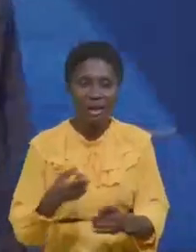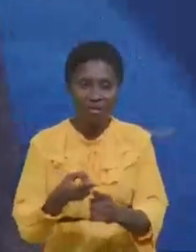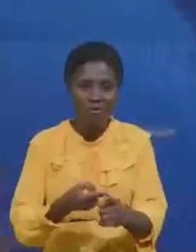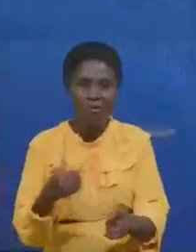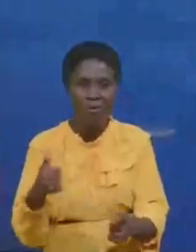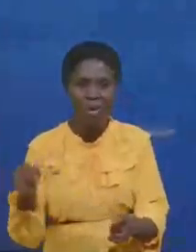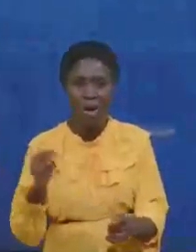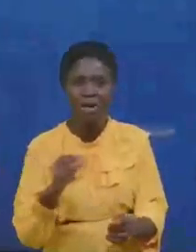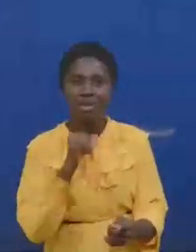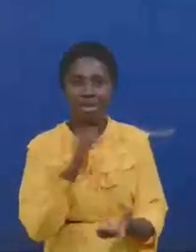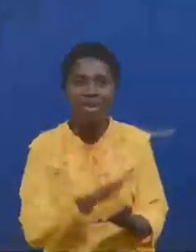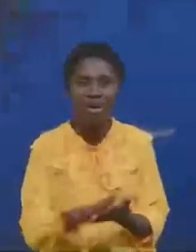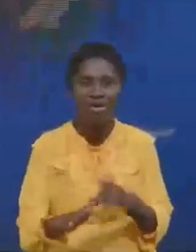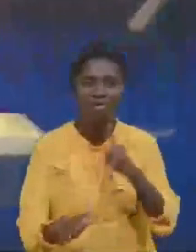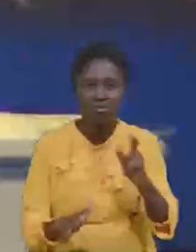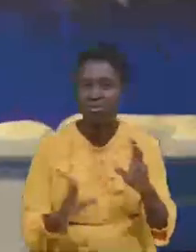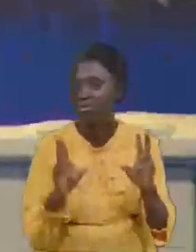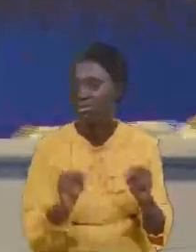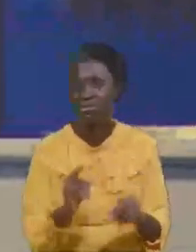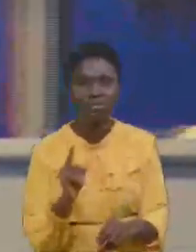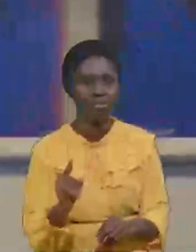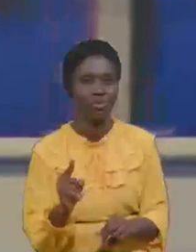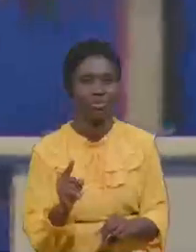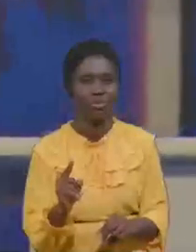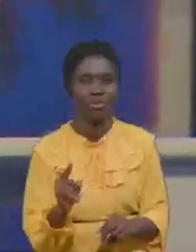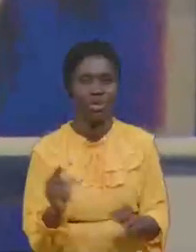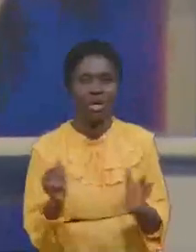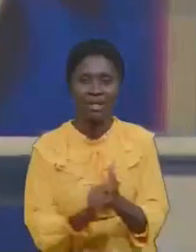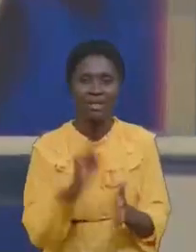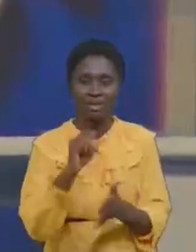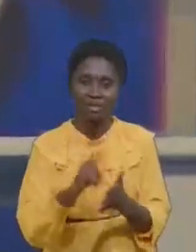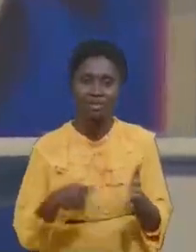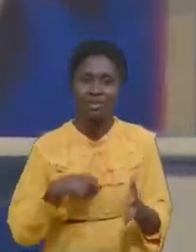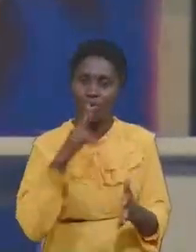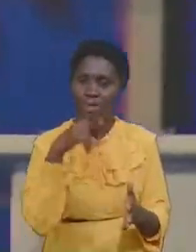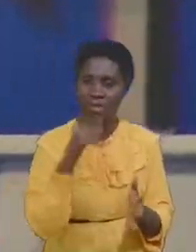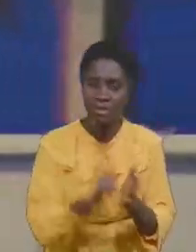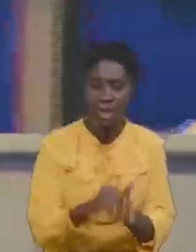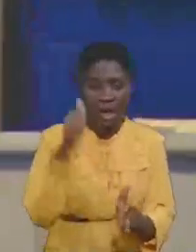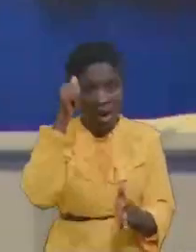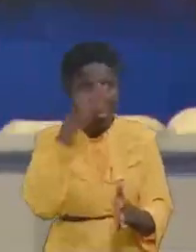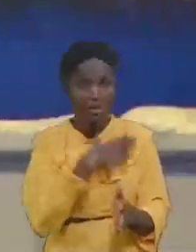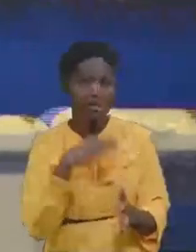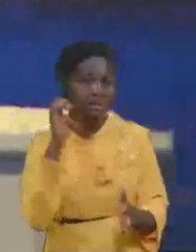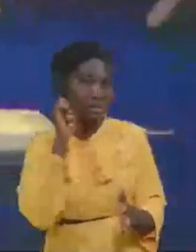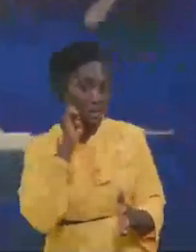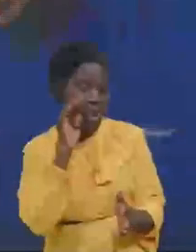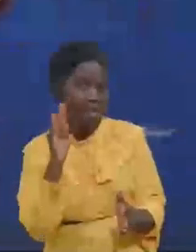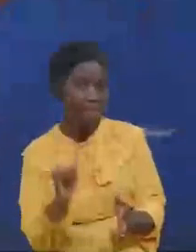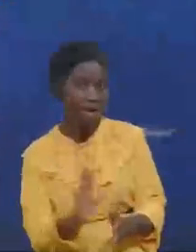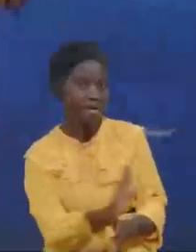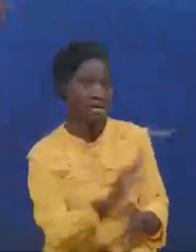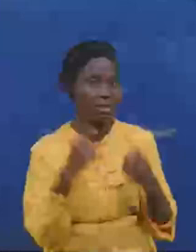sortira-t-il un homme pur? Il n'en peut sortir aucun. Adam et Ève, par leur